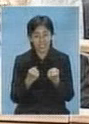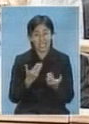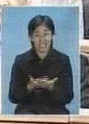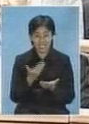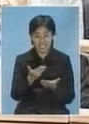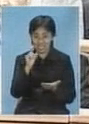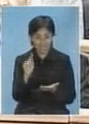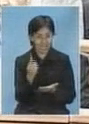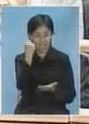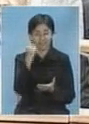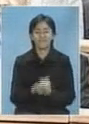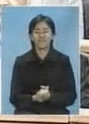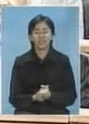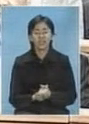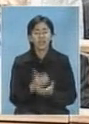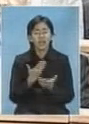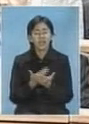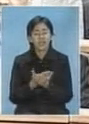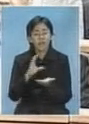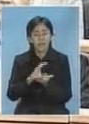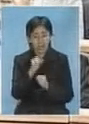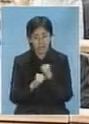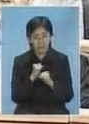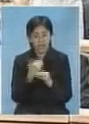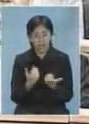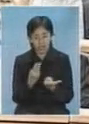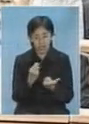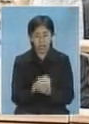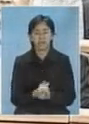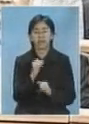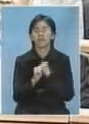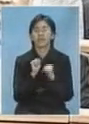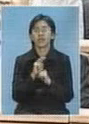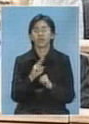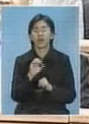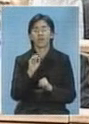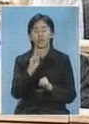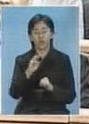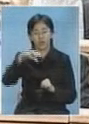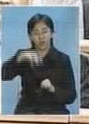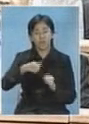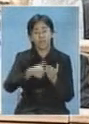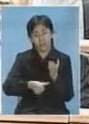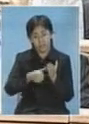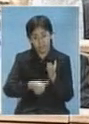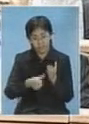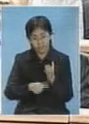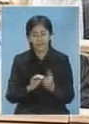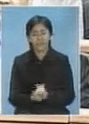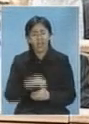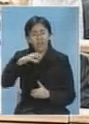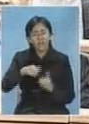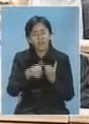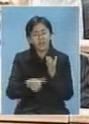ต์คันแรกเนี่ยนะครับอยู่ตั้งงบประมาณใช้คืนในปีนี้เป็นปีแรกคือปี2556จากกรมสรรพสามิตเรารู้จักกรมสรรพส